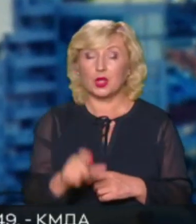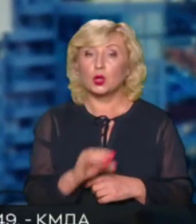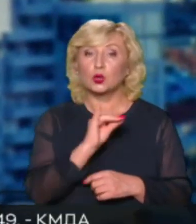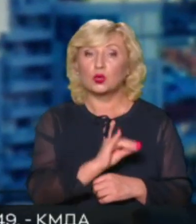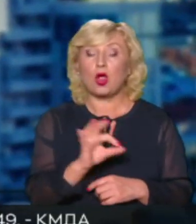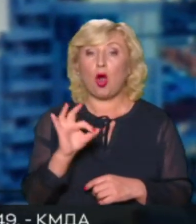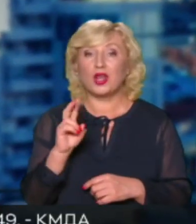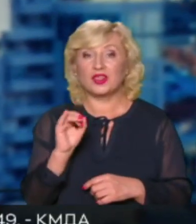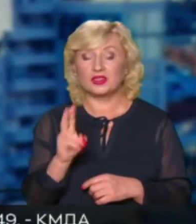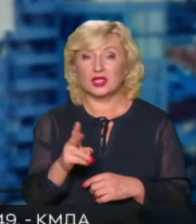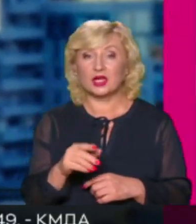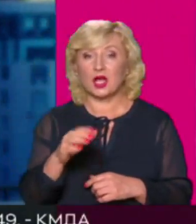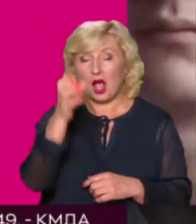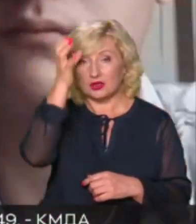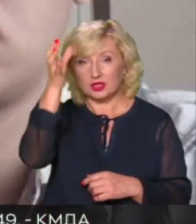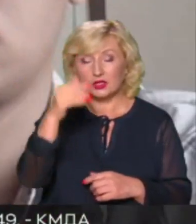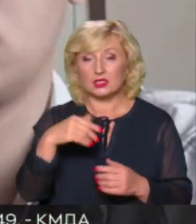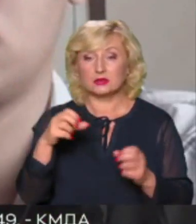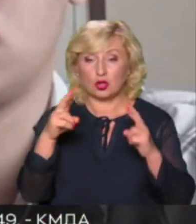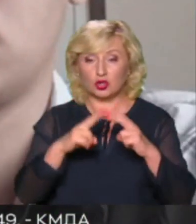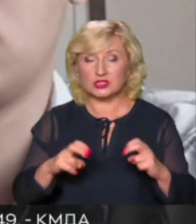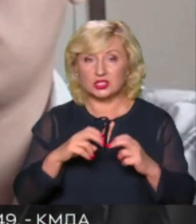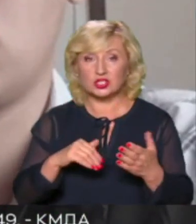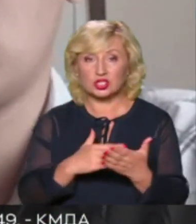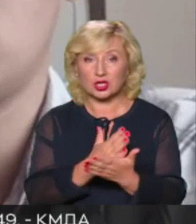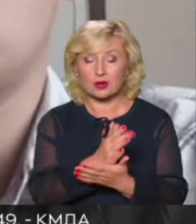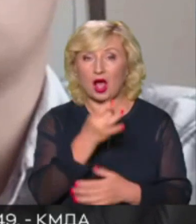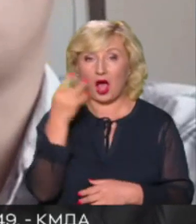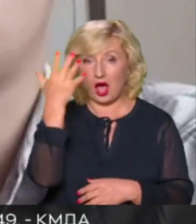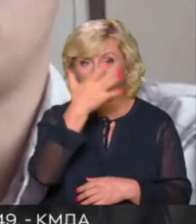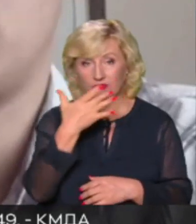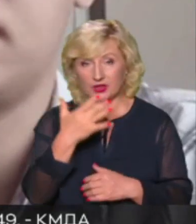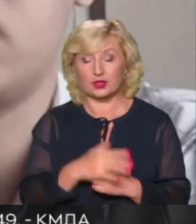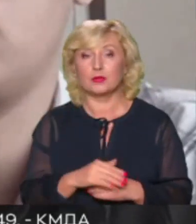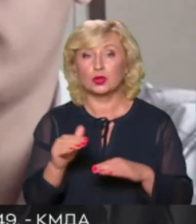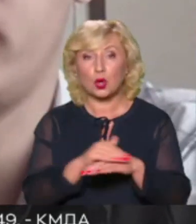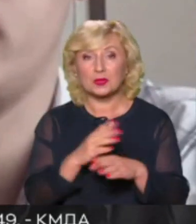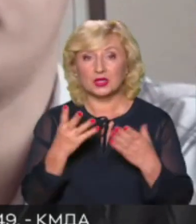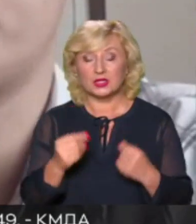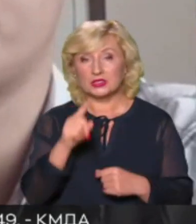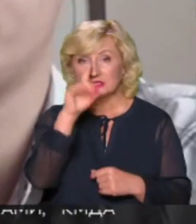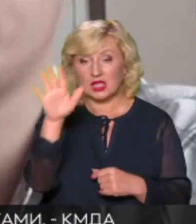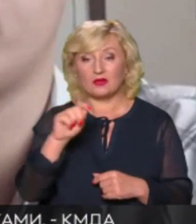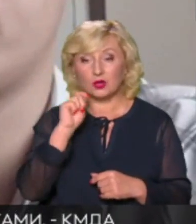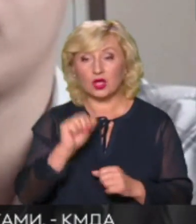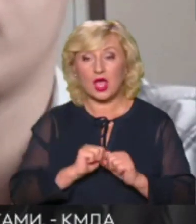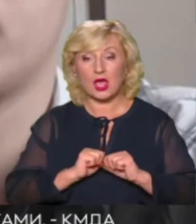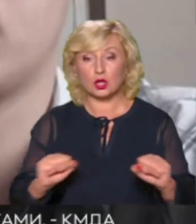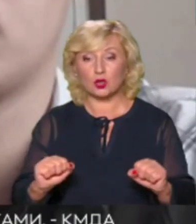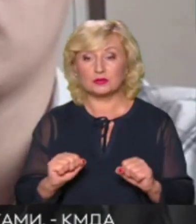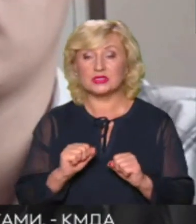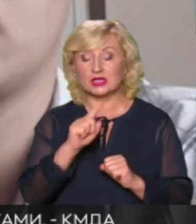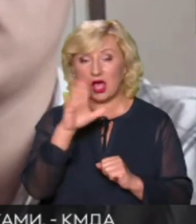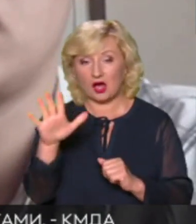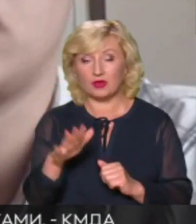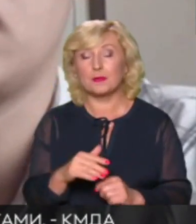наук і спеціаліст Центру досліджень Африки. Юрій, добрий вам день. Доброго дня, слава Україні. Героям слава, Юрію. Вже вкотре